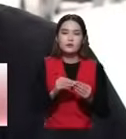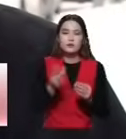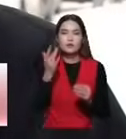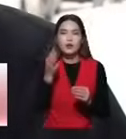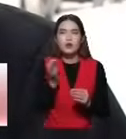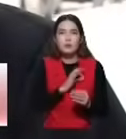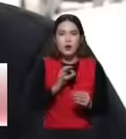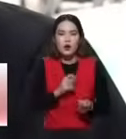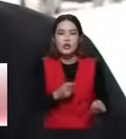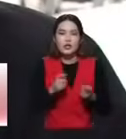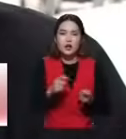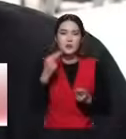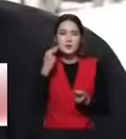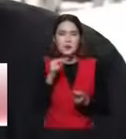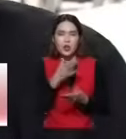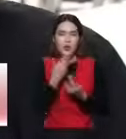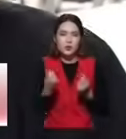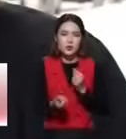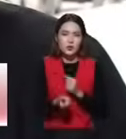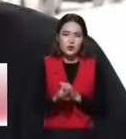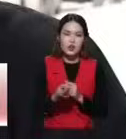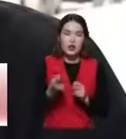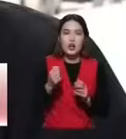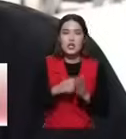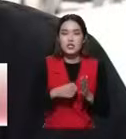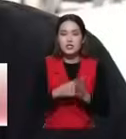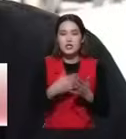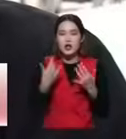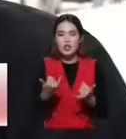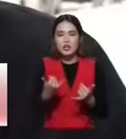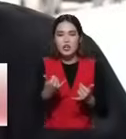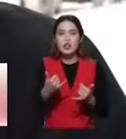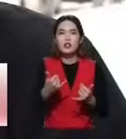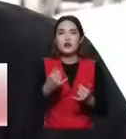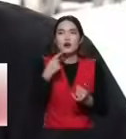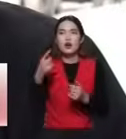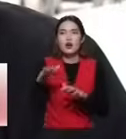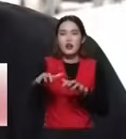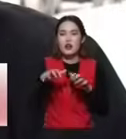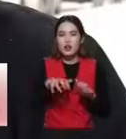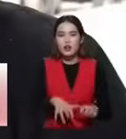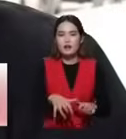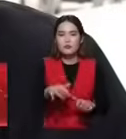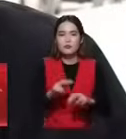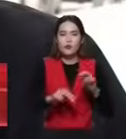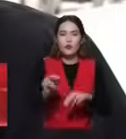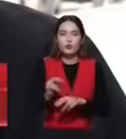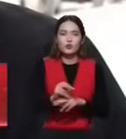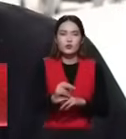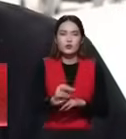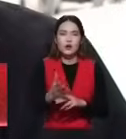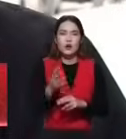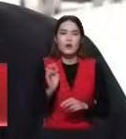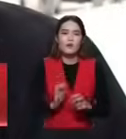машиналары өте сапасыз деген кеседі. Неге мен оған келіспеймін? Өйткені қазір ада ауыр техника дейміз ғой. Мысалы, қазір құрылыстарда жүрген тракторлар